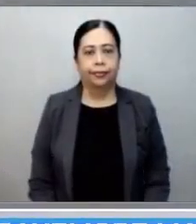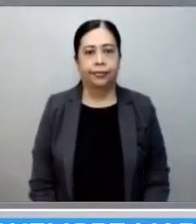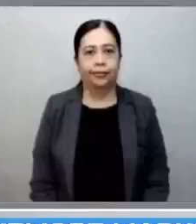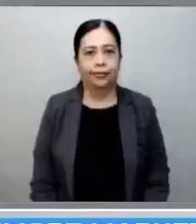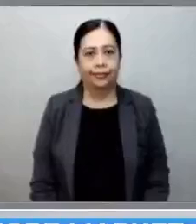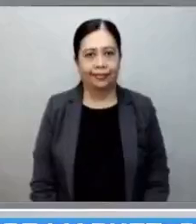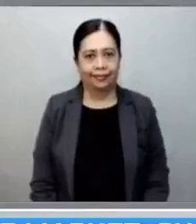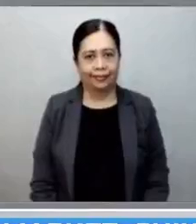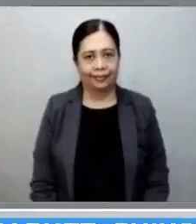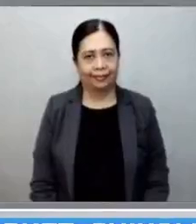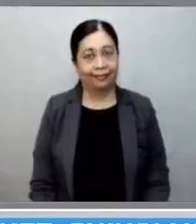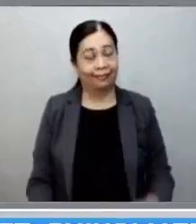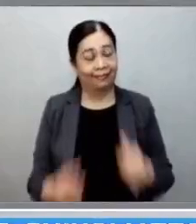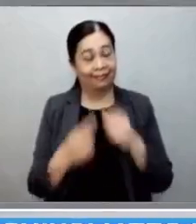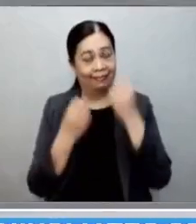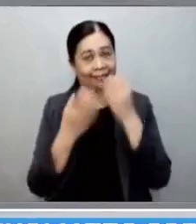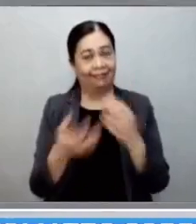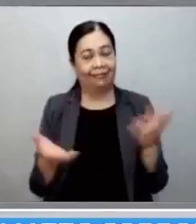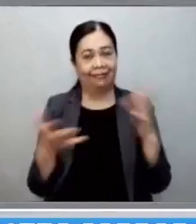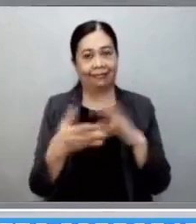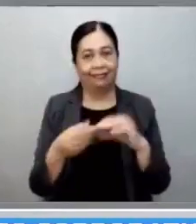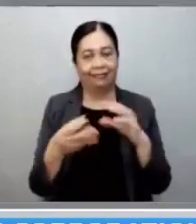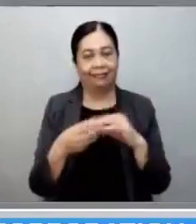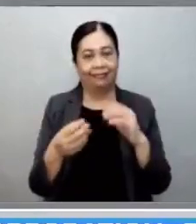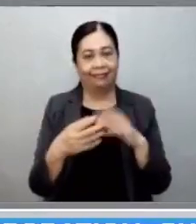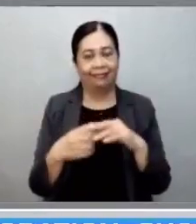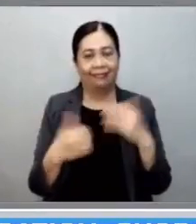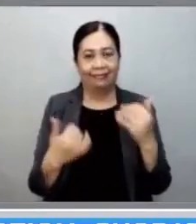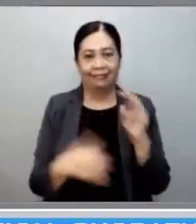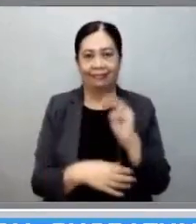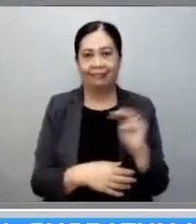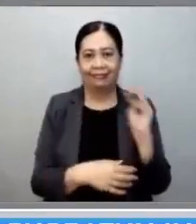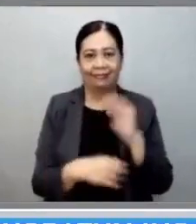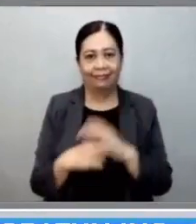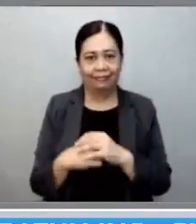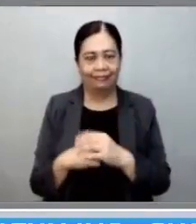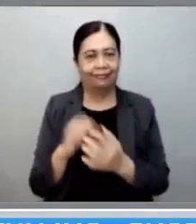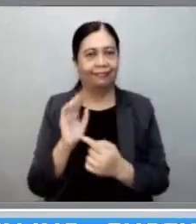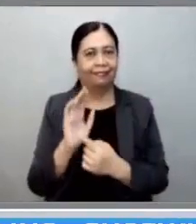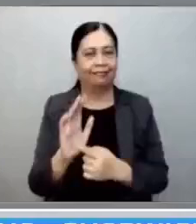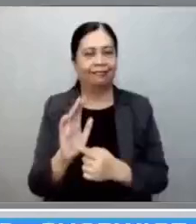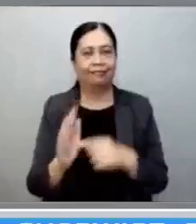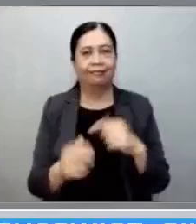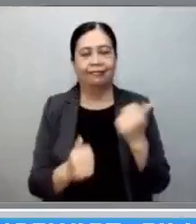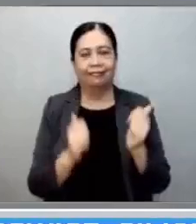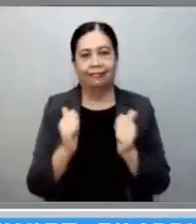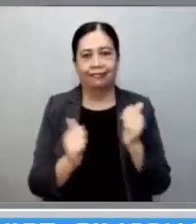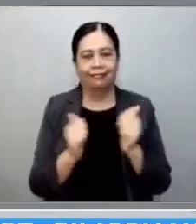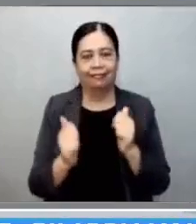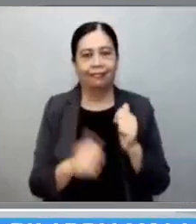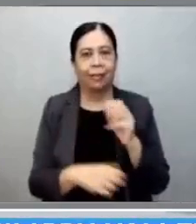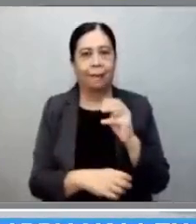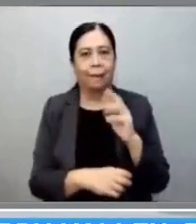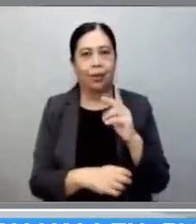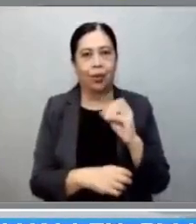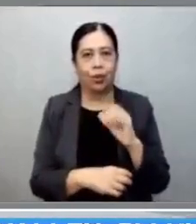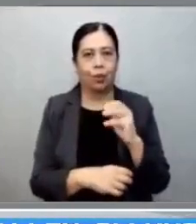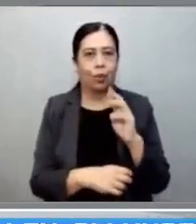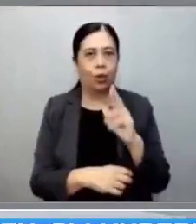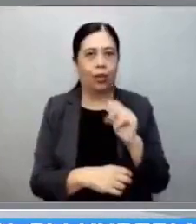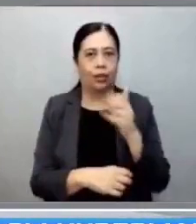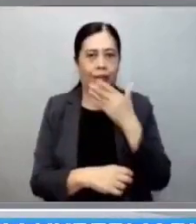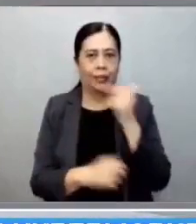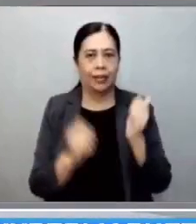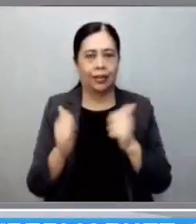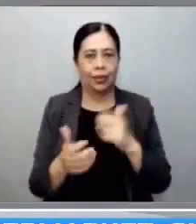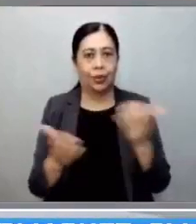Buena manong Star Bites ngayong Monday, mga beshi! Itinanghal si Sparkle star Mikoy Morales bilang Best Actor sa